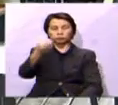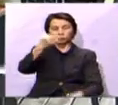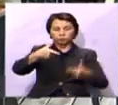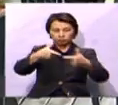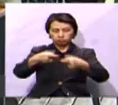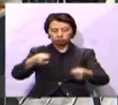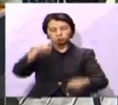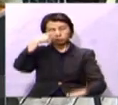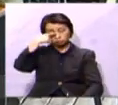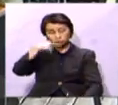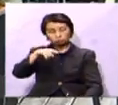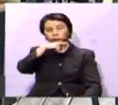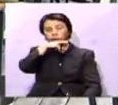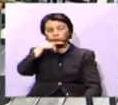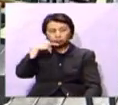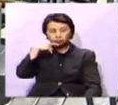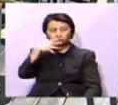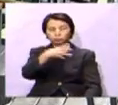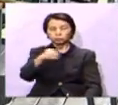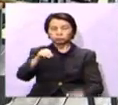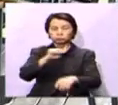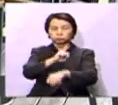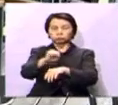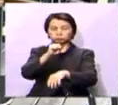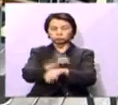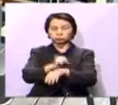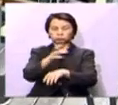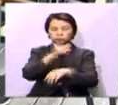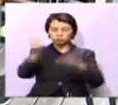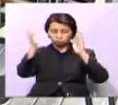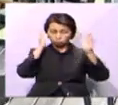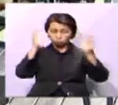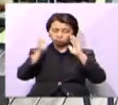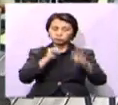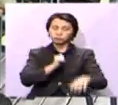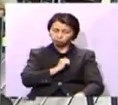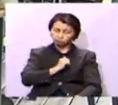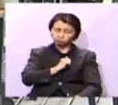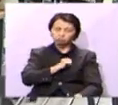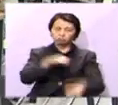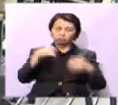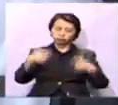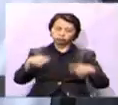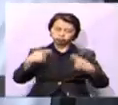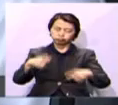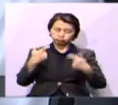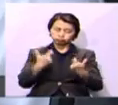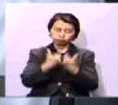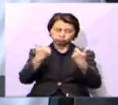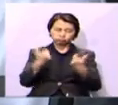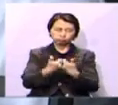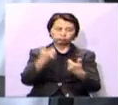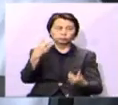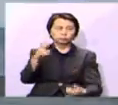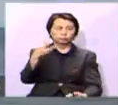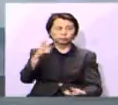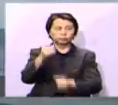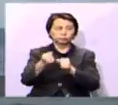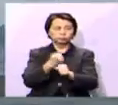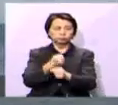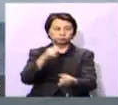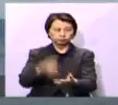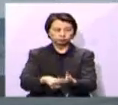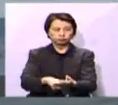Jepun, Thailand, Rusia dan Singapura selain Malaysia sendiri berentap bagi edisi ke-16 tahun ini.